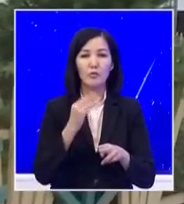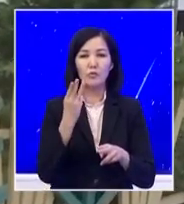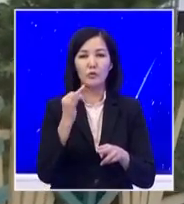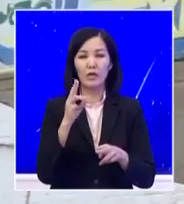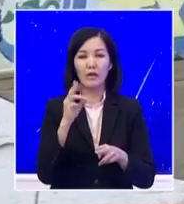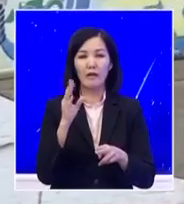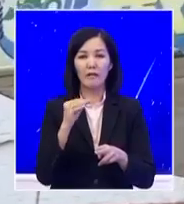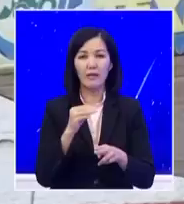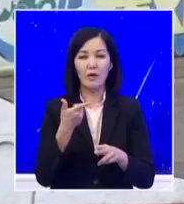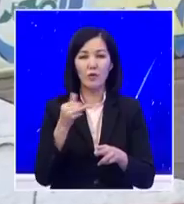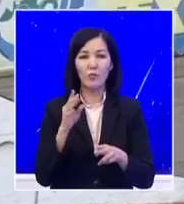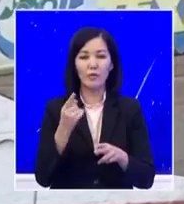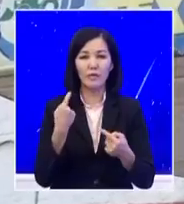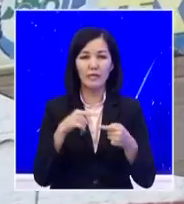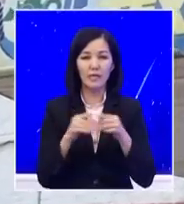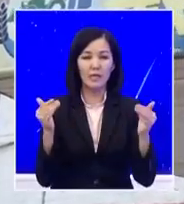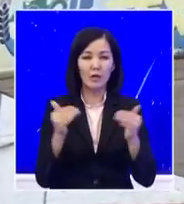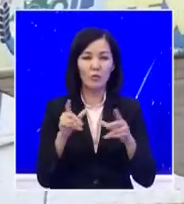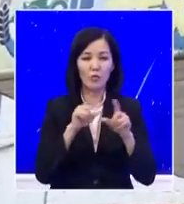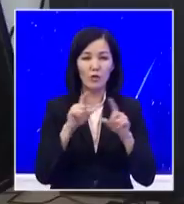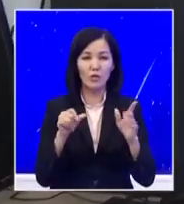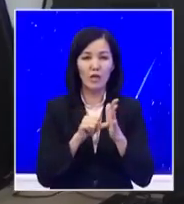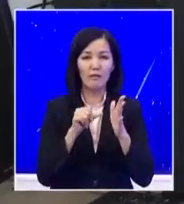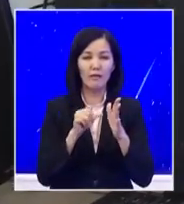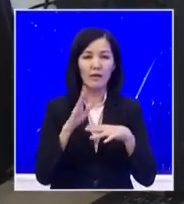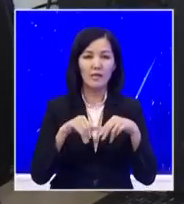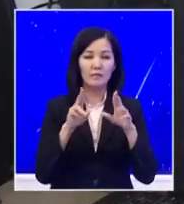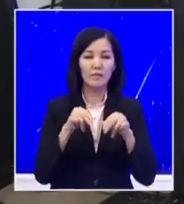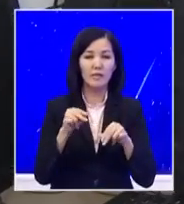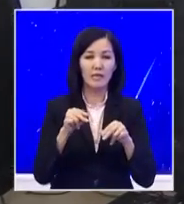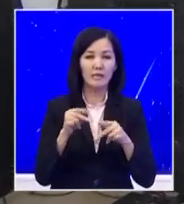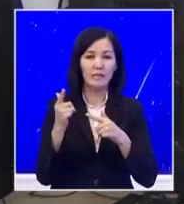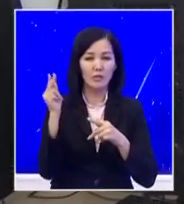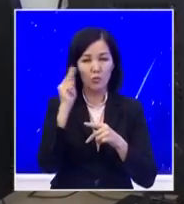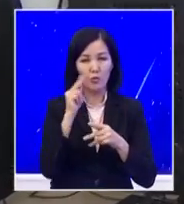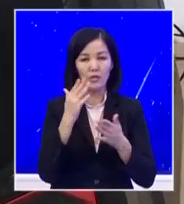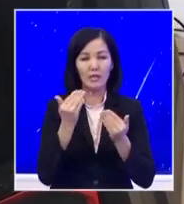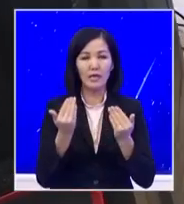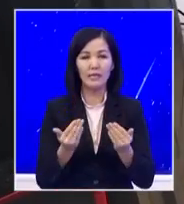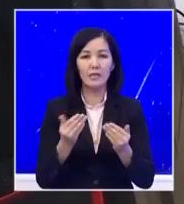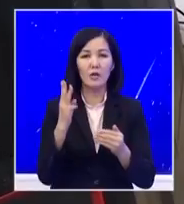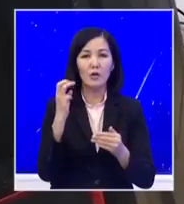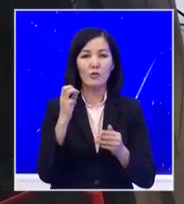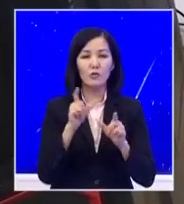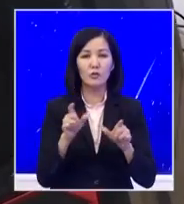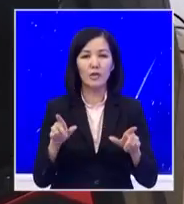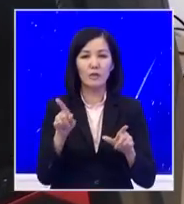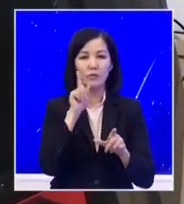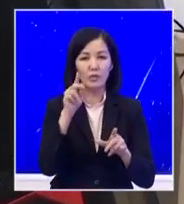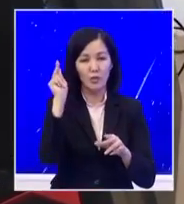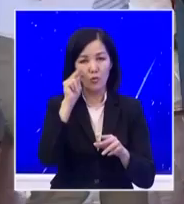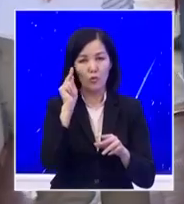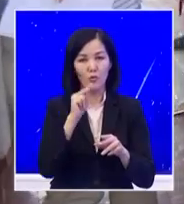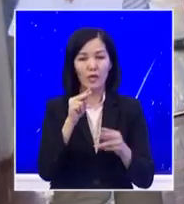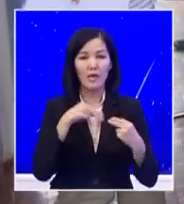беретін Алакөл гуманитарлық техникалық колледжі 6 мамандық бойынша мамандар дайындайды. Қазір мұнда 300 азамат білім алады. Тағы